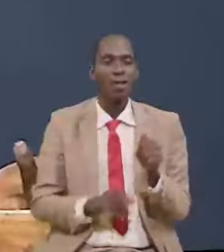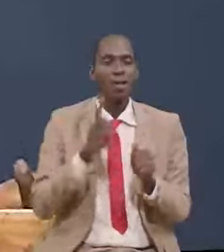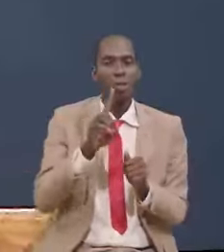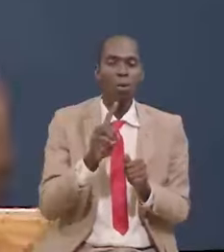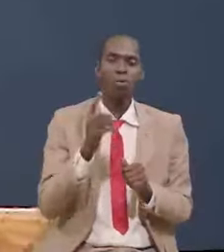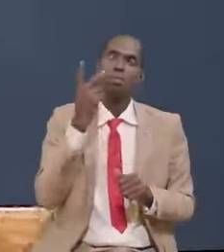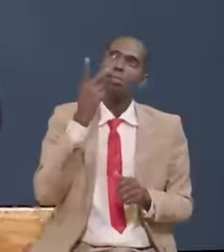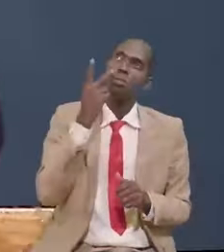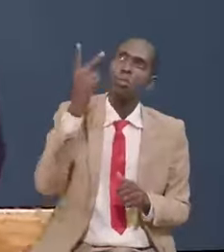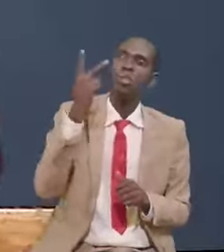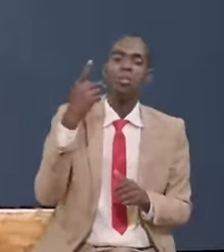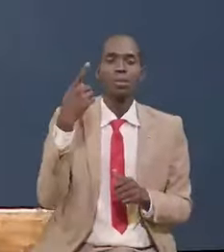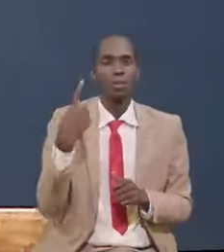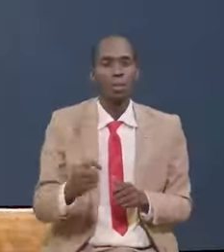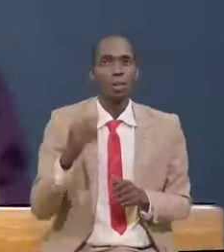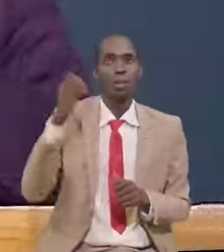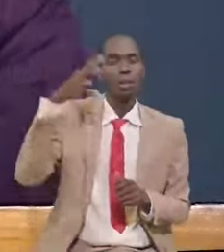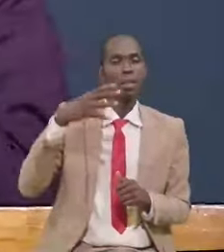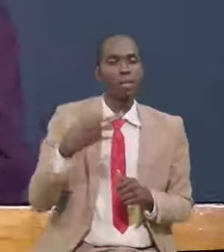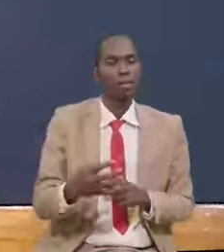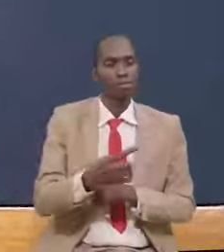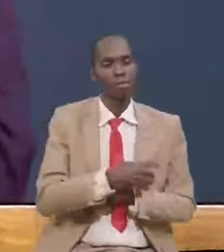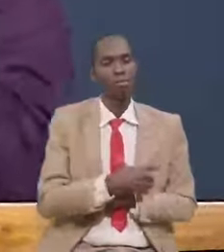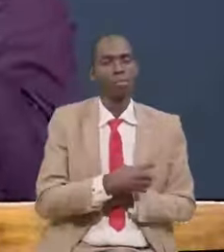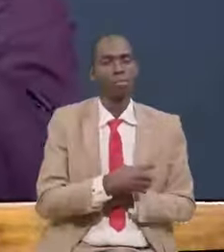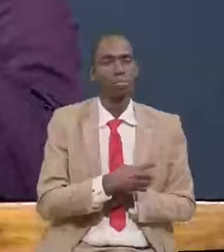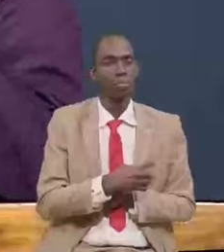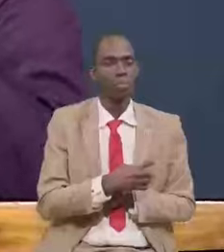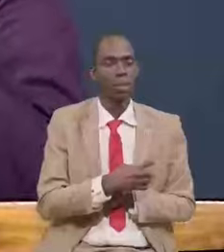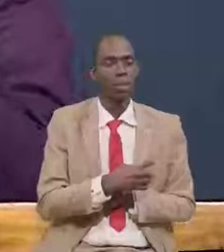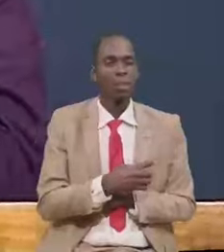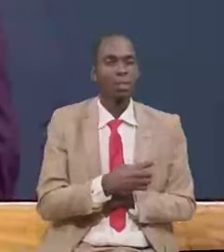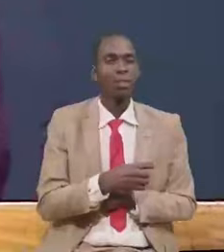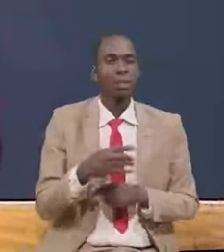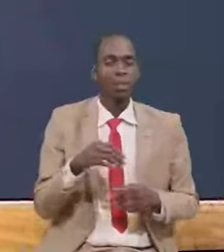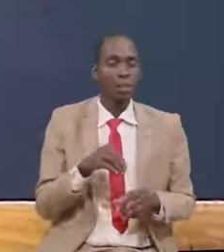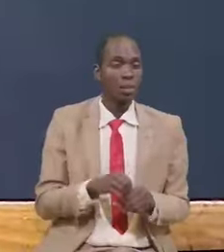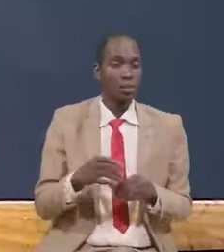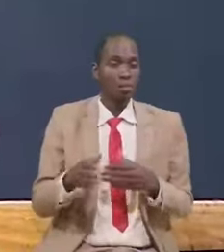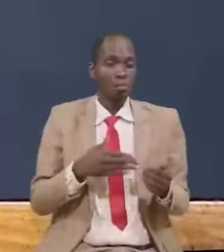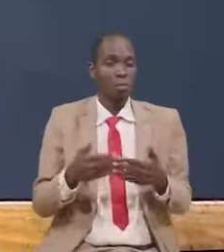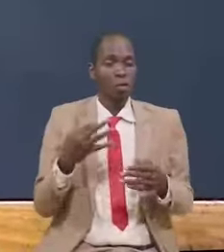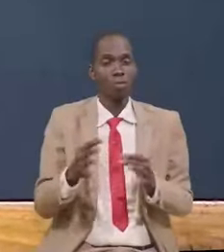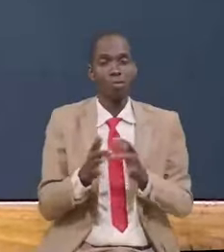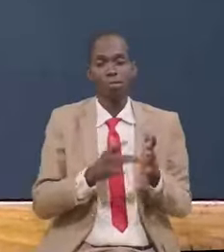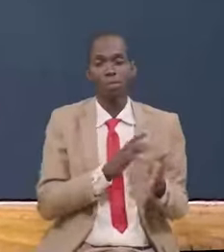C'est comme ça que chacun voit la lumière du jour. Mais dans le cas de Jésus-Christ,